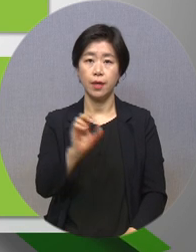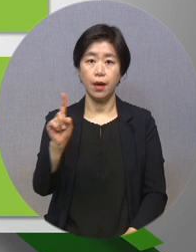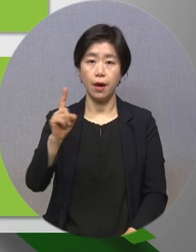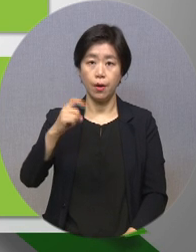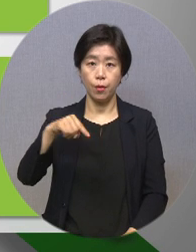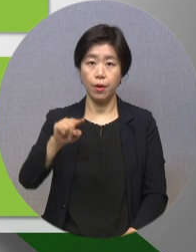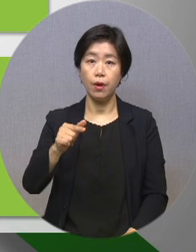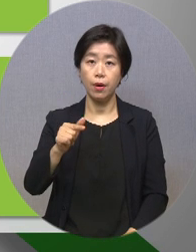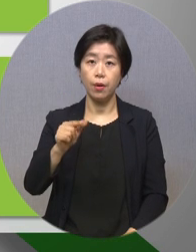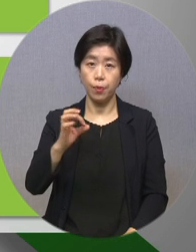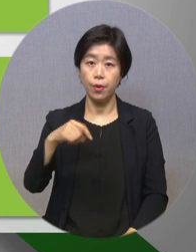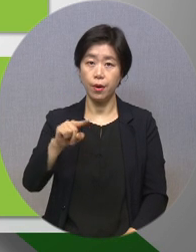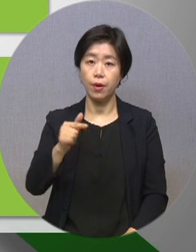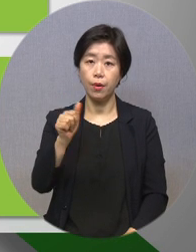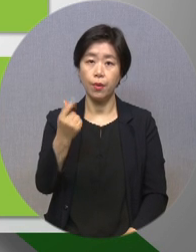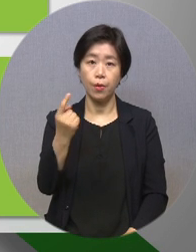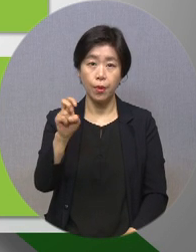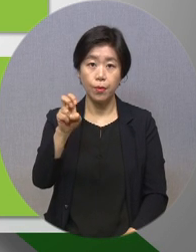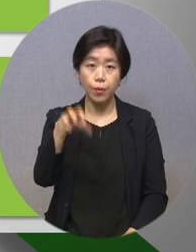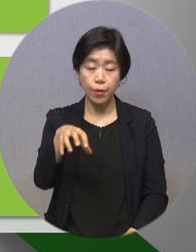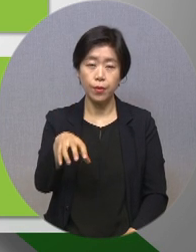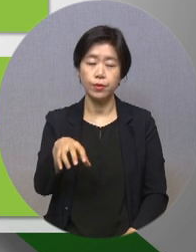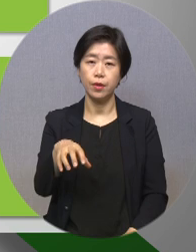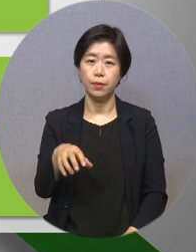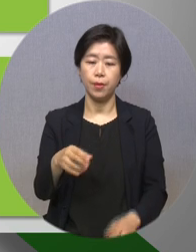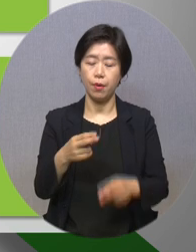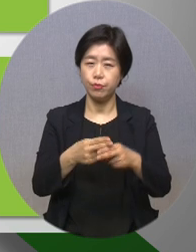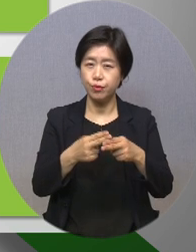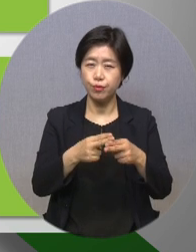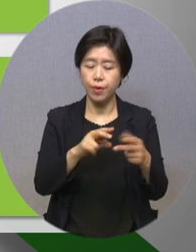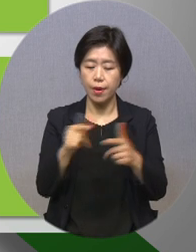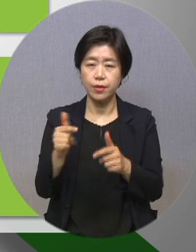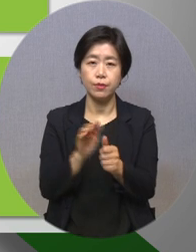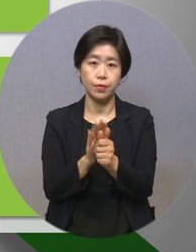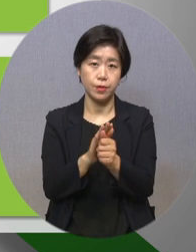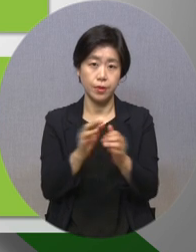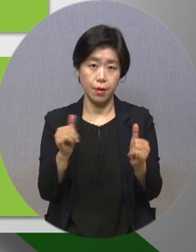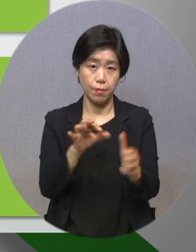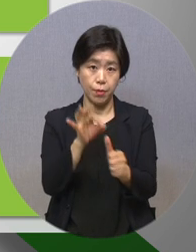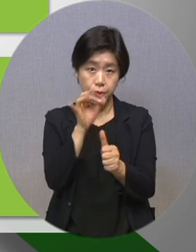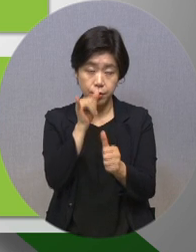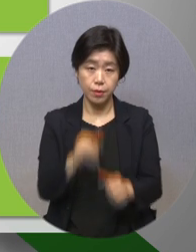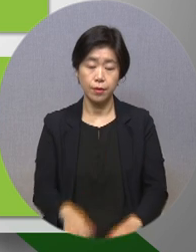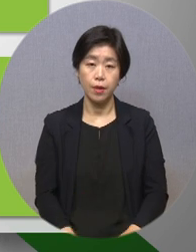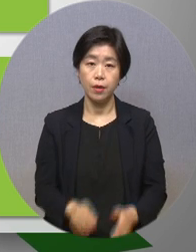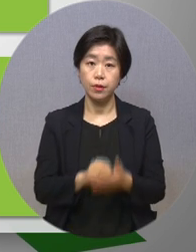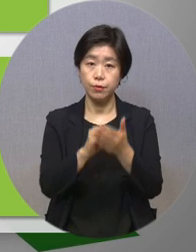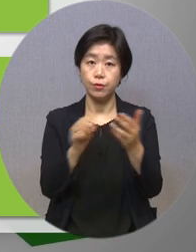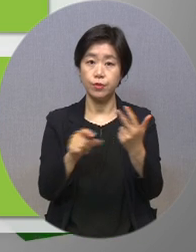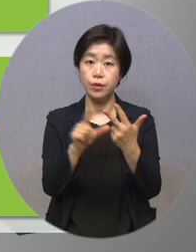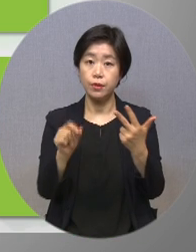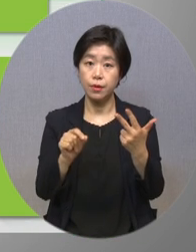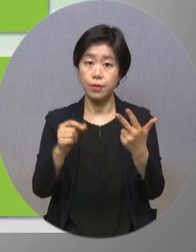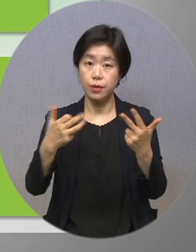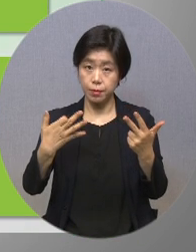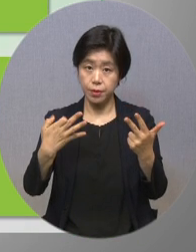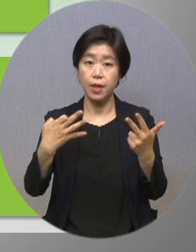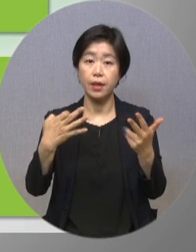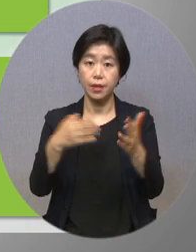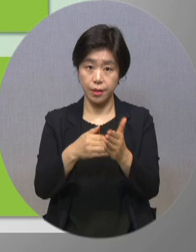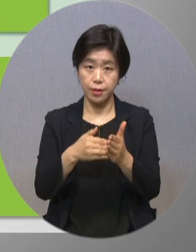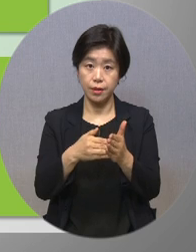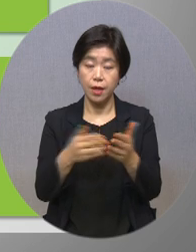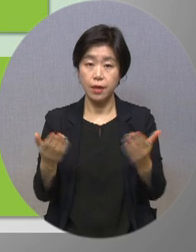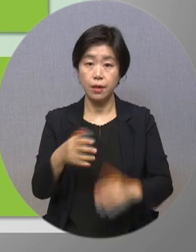주식회사 아워홈에서 주방보조원을 모집합니다. 접수마감일은 7월 14일까지며 근무지는 충청남도